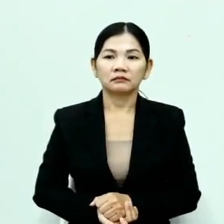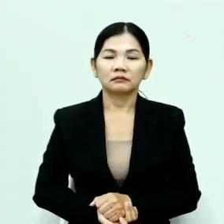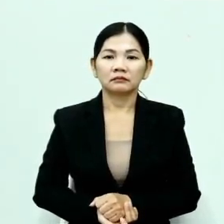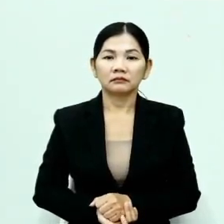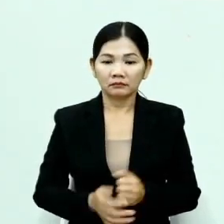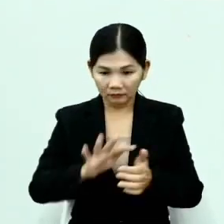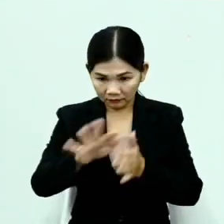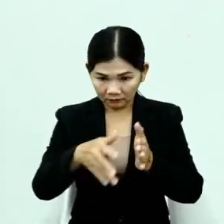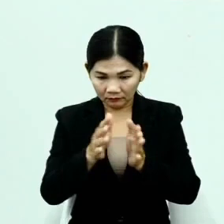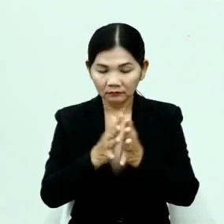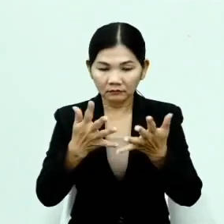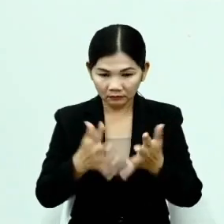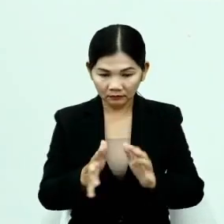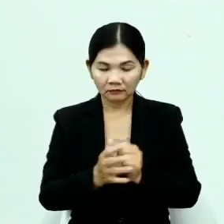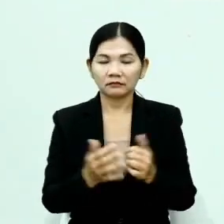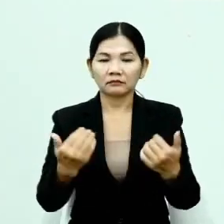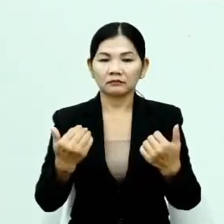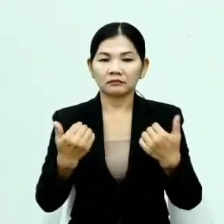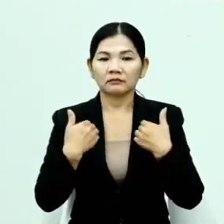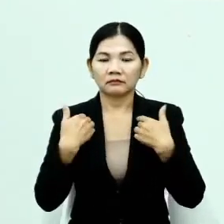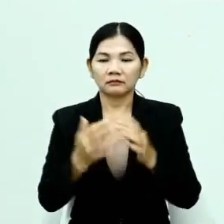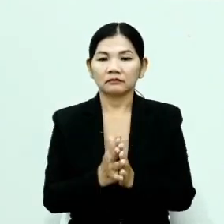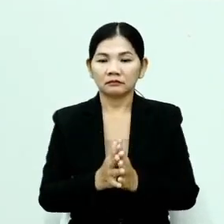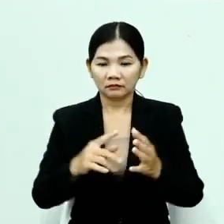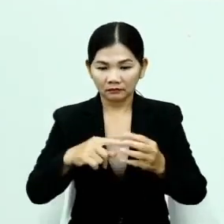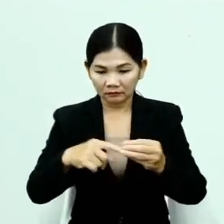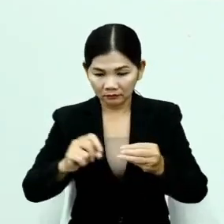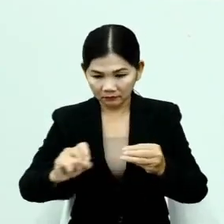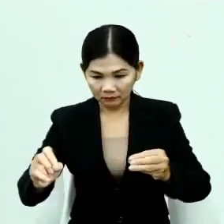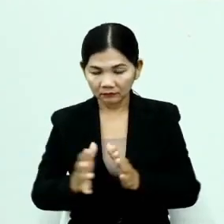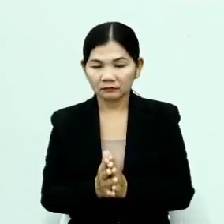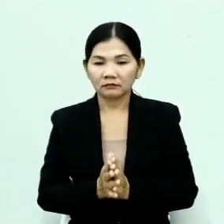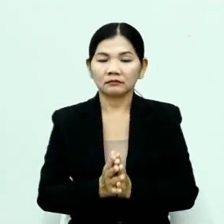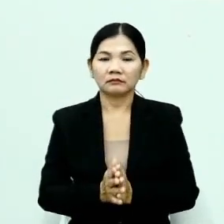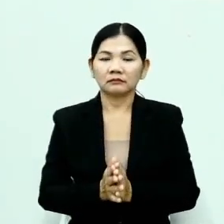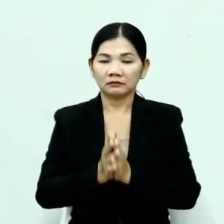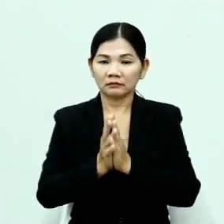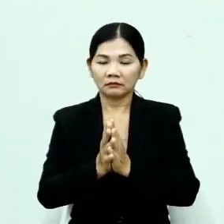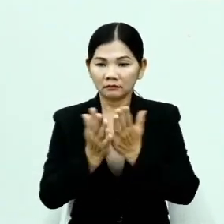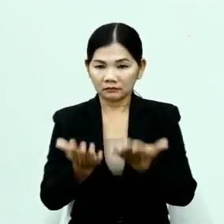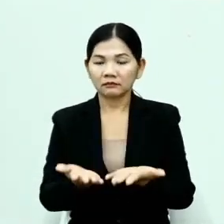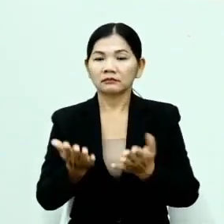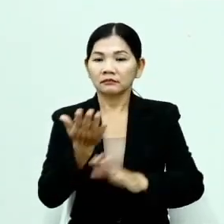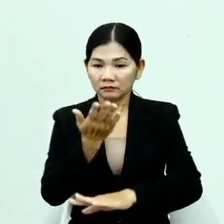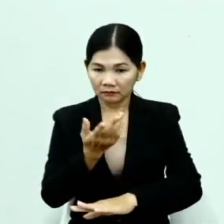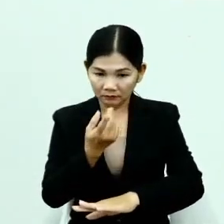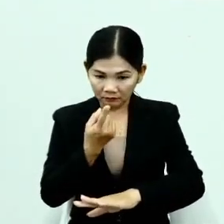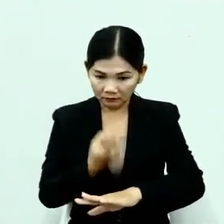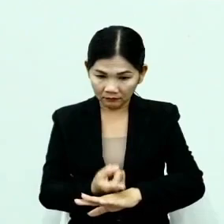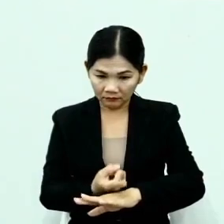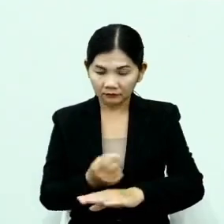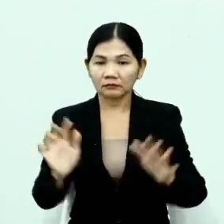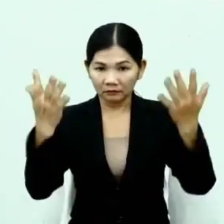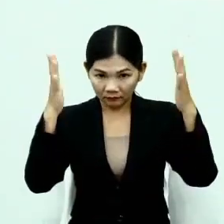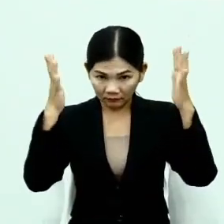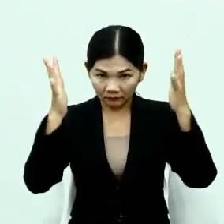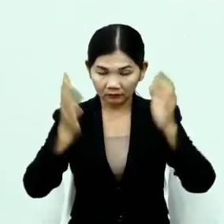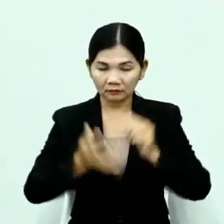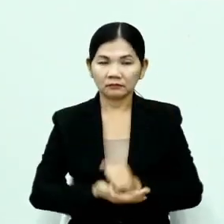ចាអរគុណបាទកូនរួចរាល់ហើយកូនដាក់ខ្មៅដៃចានៅលើសិភៅរបស់យើងហើយកូនទះដៃម្ដ